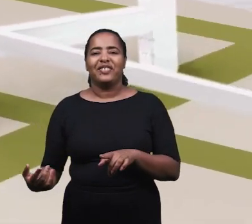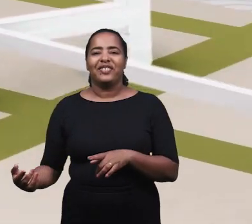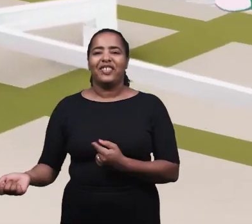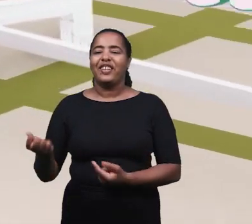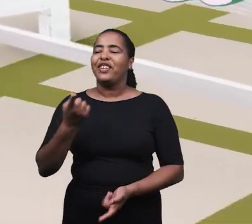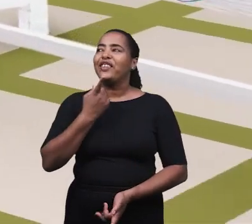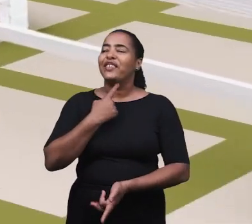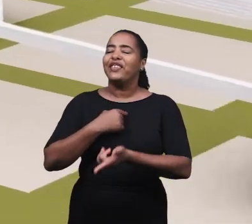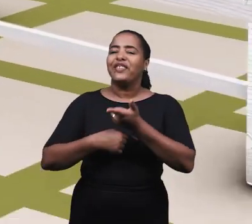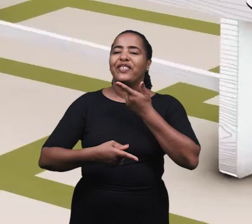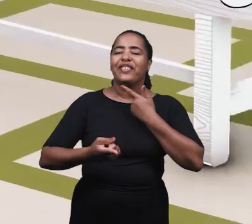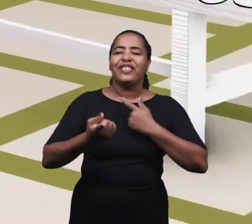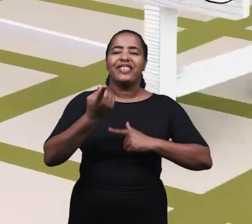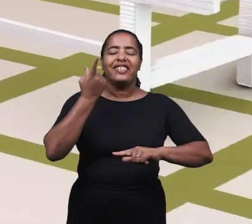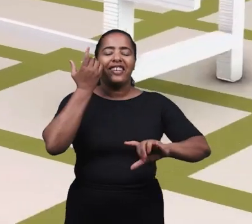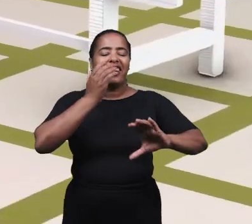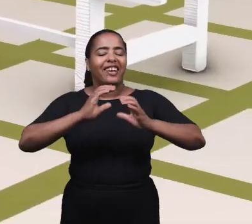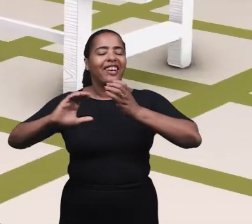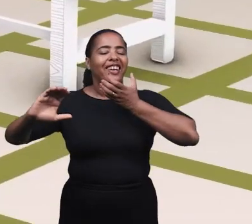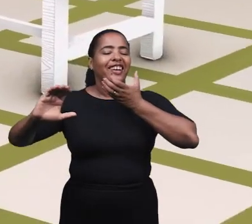Eu quero